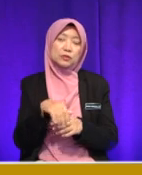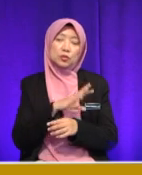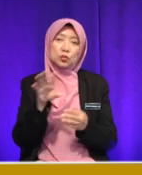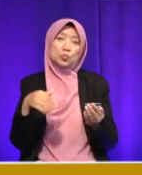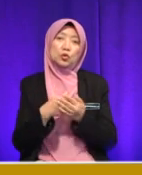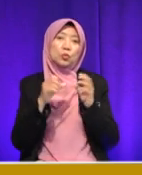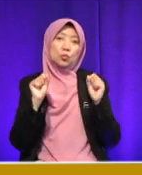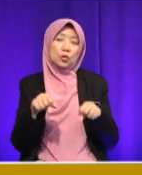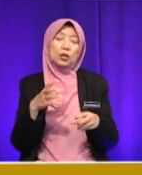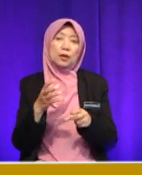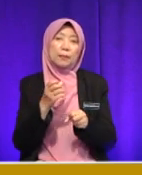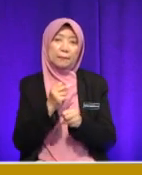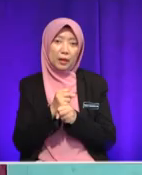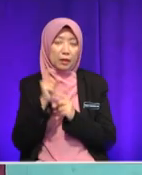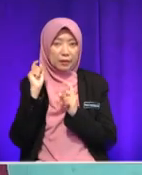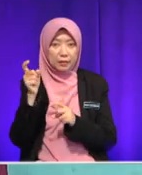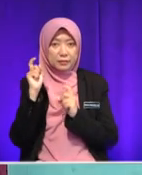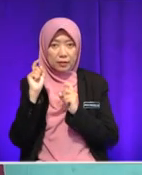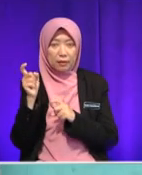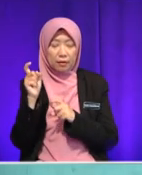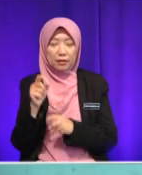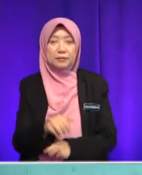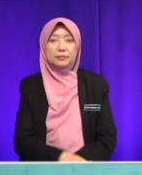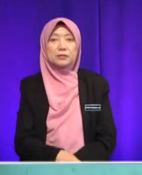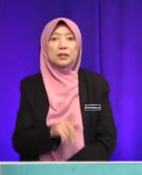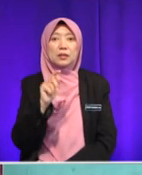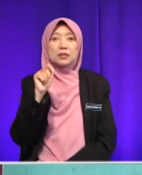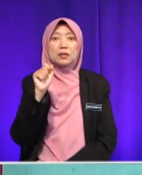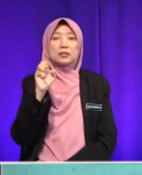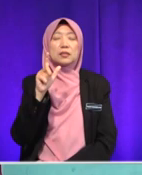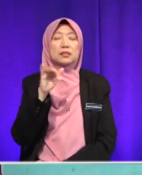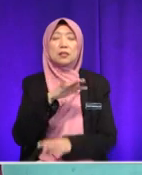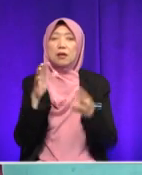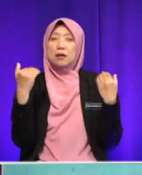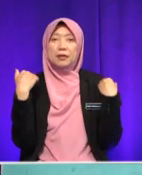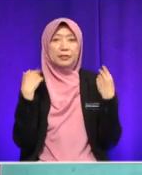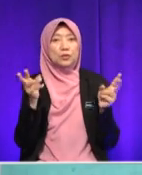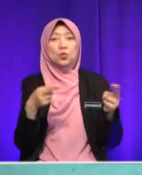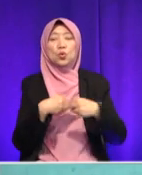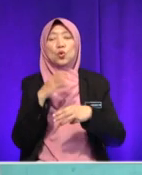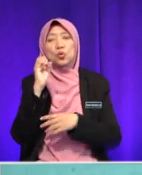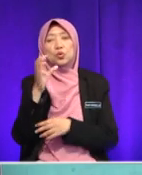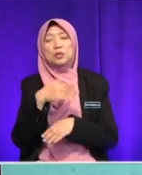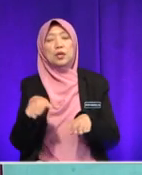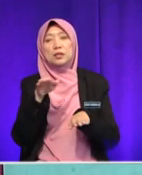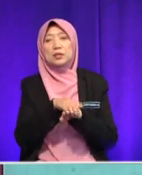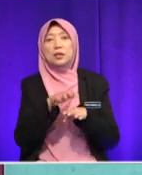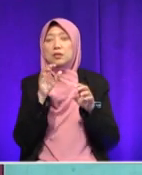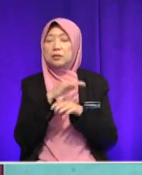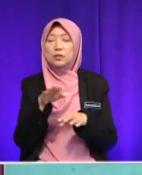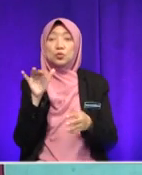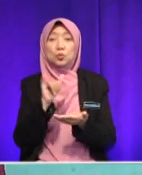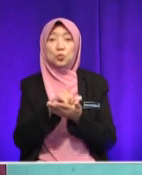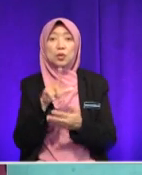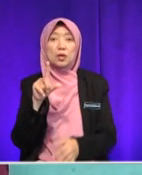dapat ganjaran. Okey, baik, betul eh? Tesselasi tidak ada ruang kosong dan tidak ada pertindihan. Jadi mereka adalah